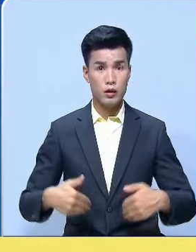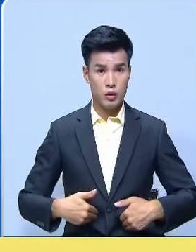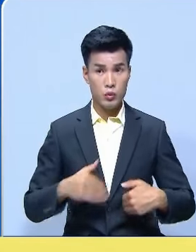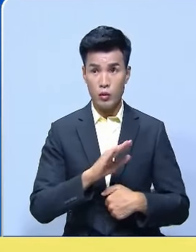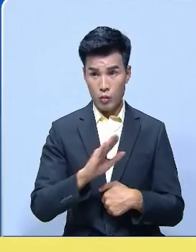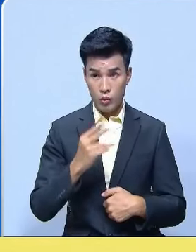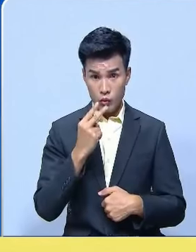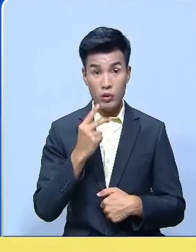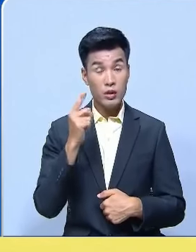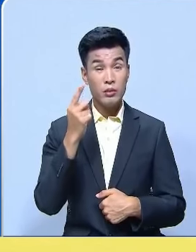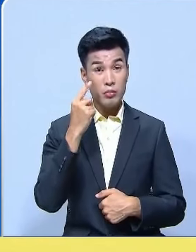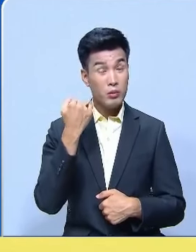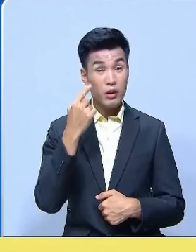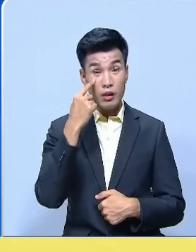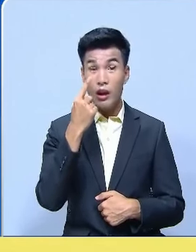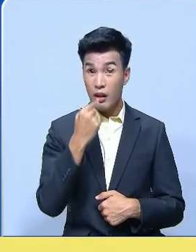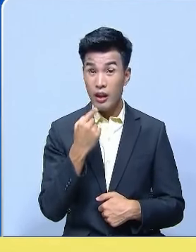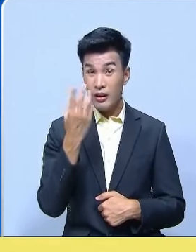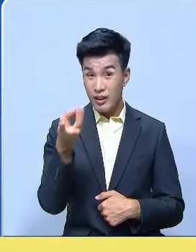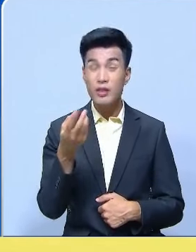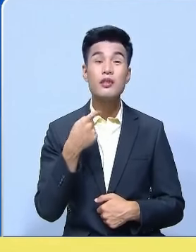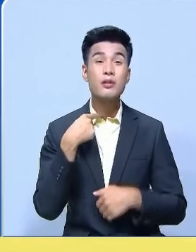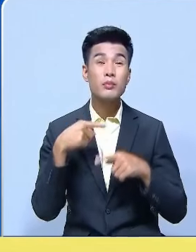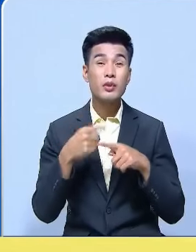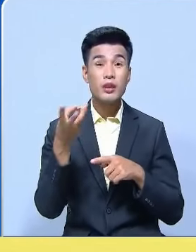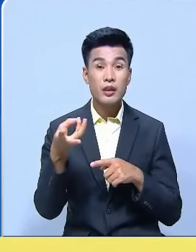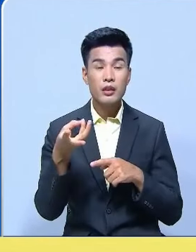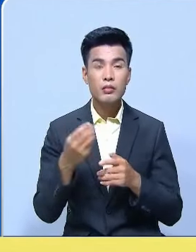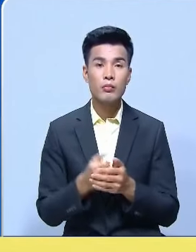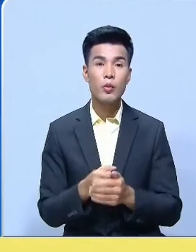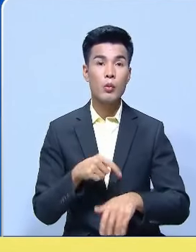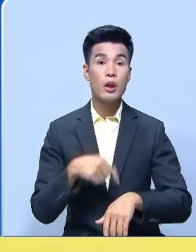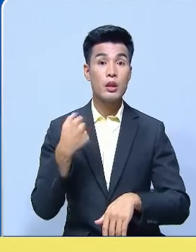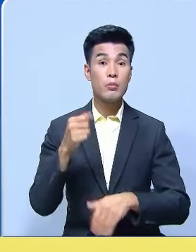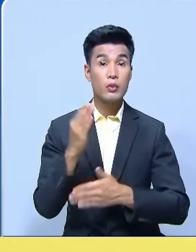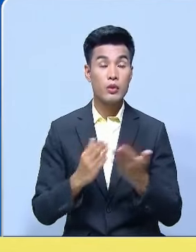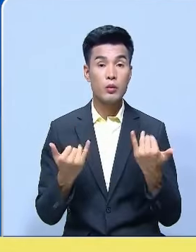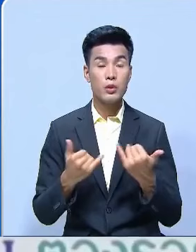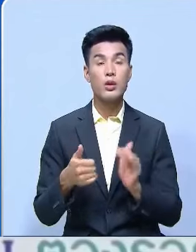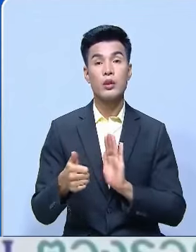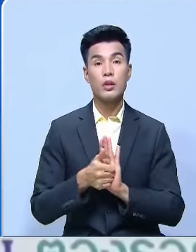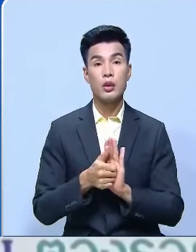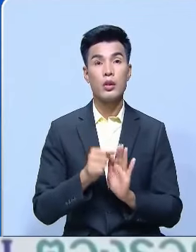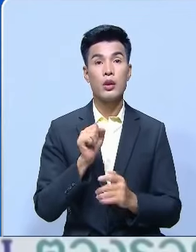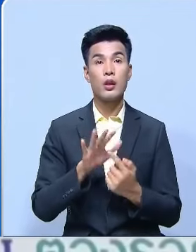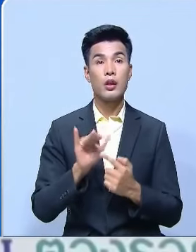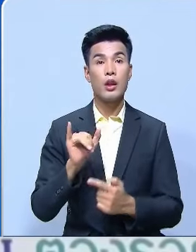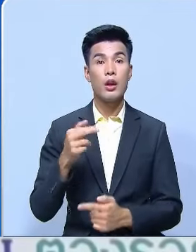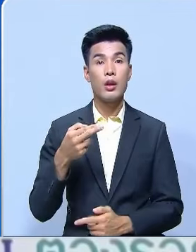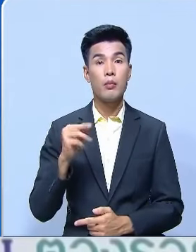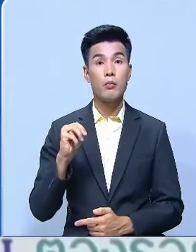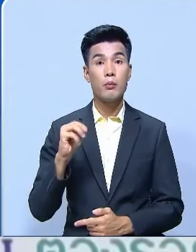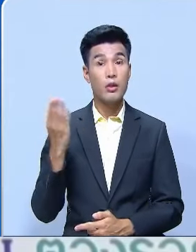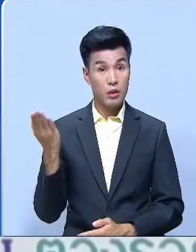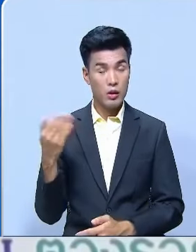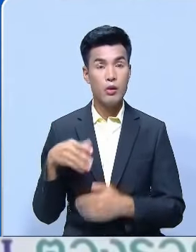แค่ ตาแดงนะไปหาหมอ ตาแดงเจ็บคออะไรอย่างเงี้ย เดี๋ยว10:30วันนี้เนี่ยทางคุณเอกภพเหลืองประเสริฐนะก็จะพาผู้เสียหายไป